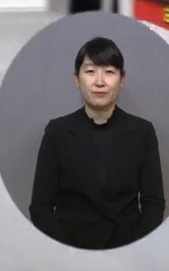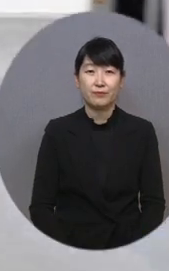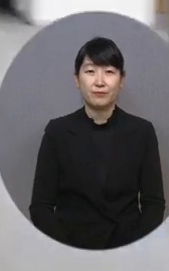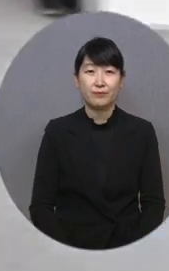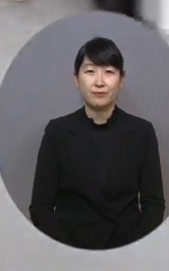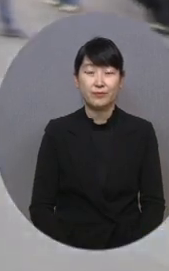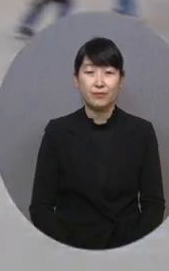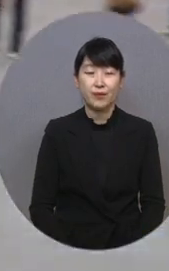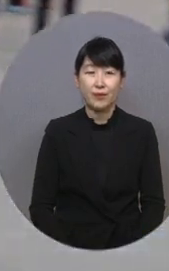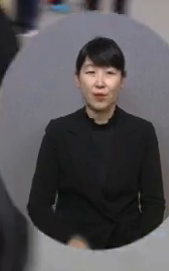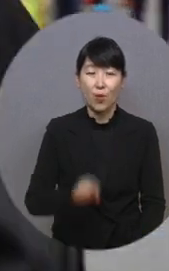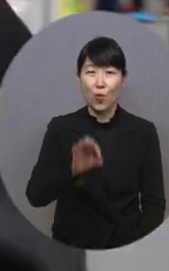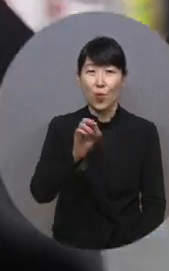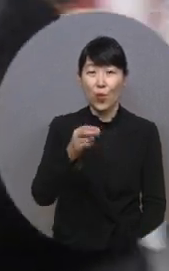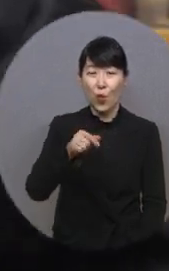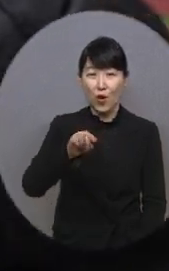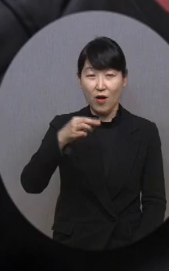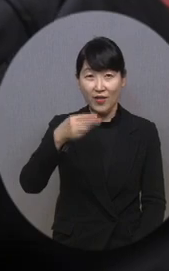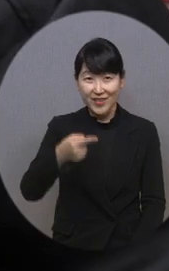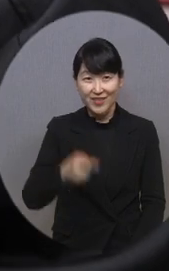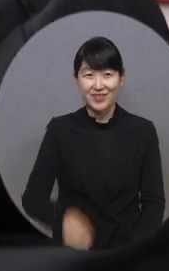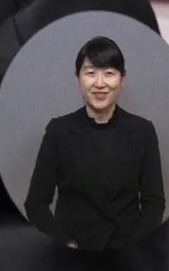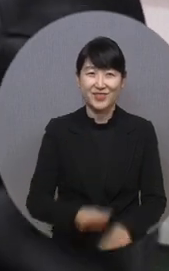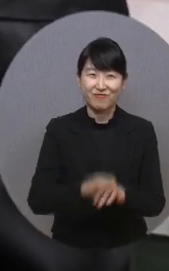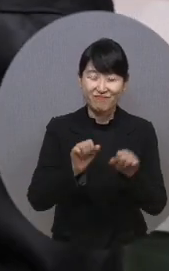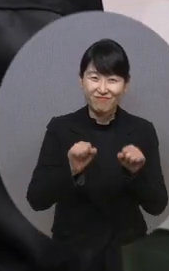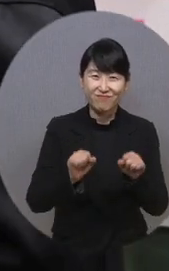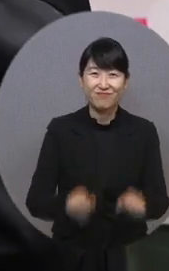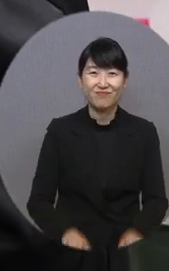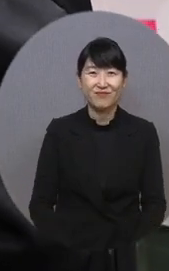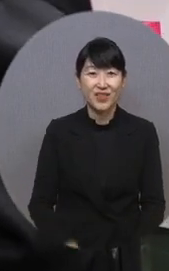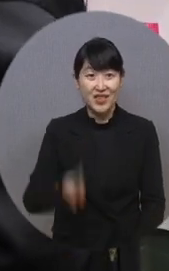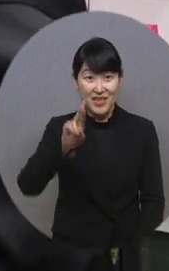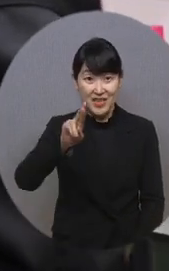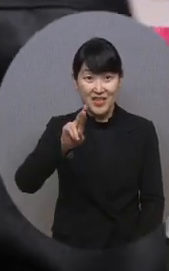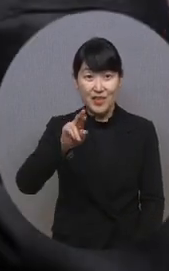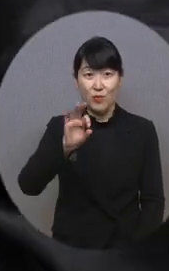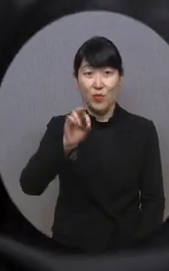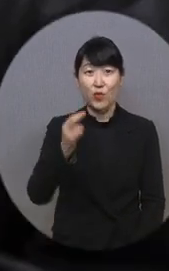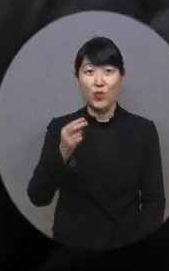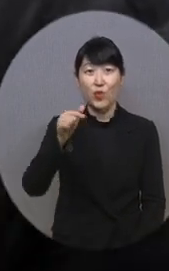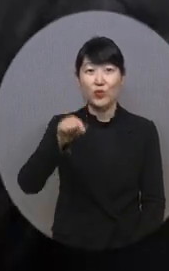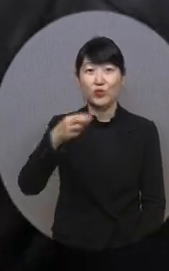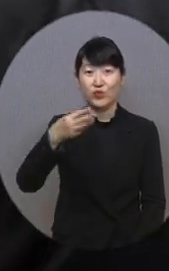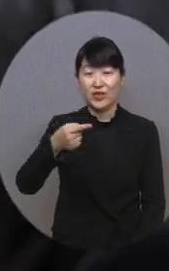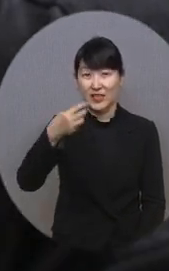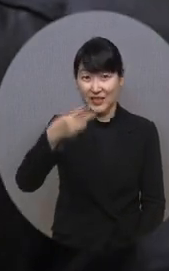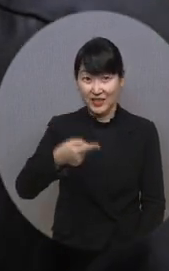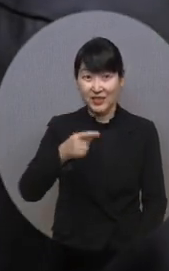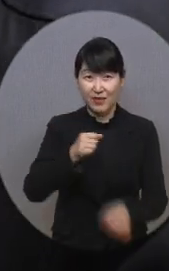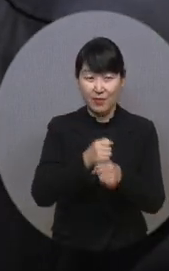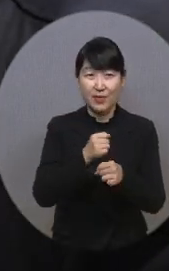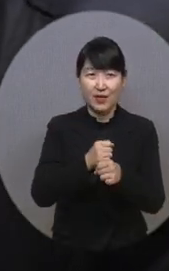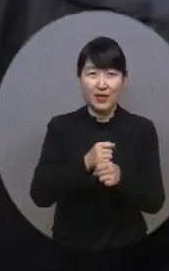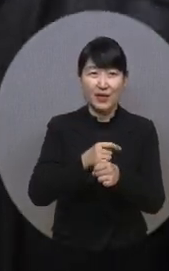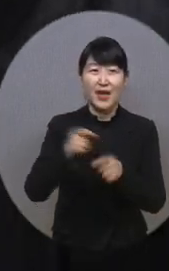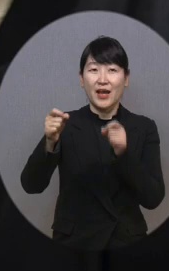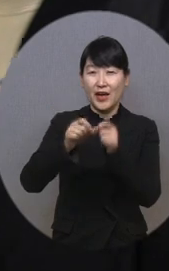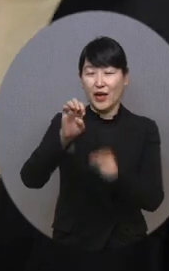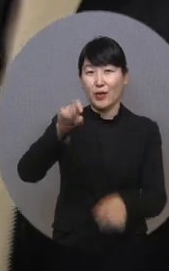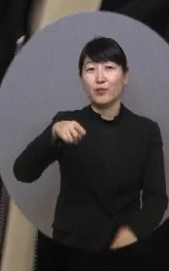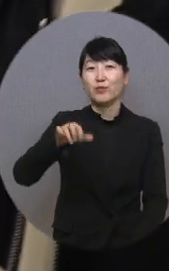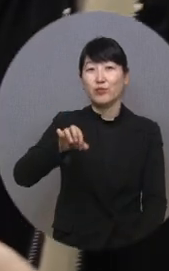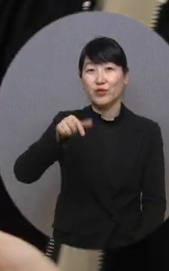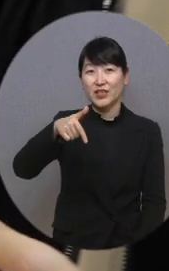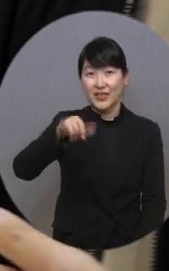여기는 또 요거트네요. 안녕하세요. 안녕하세요. 인삼 요거트인가 봐요. 네, 여기 가까이 분기가 있어가지고 분기